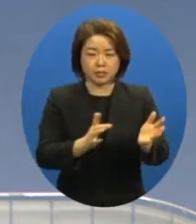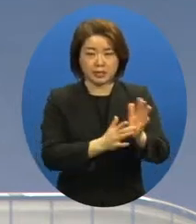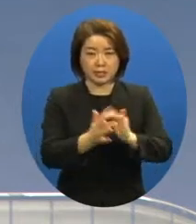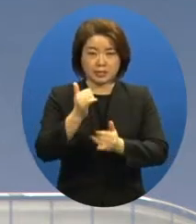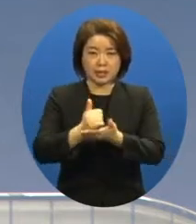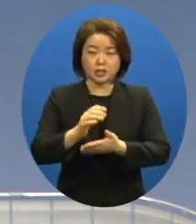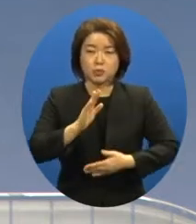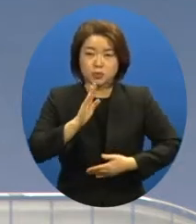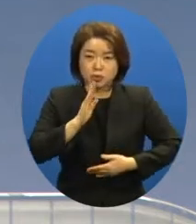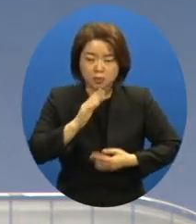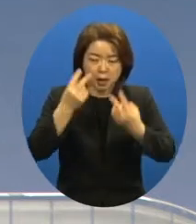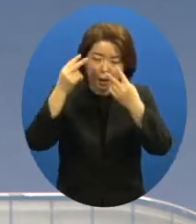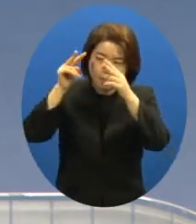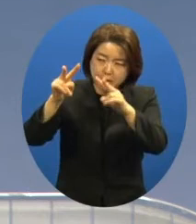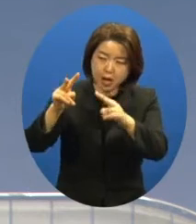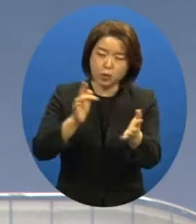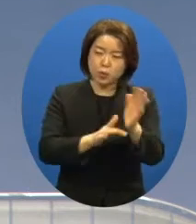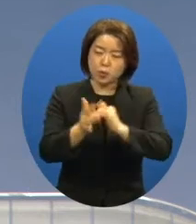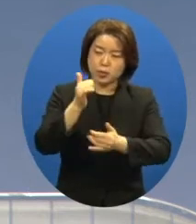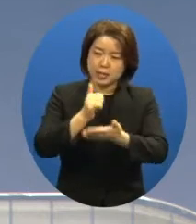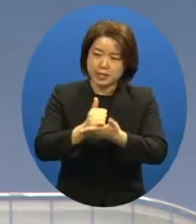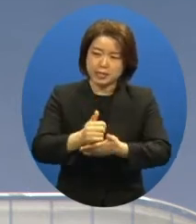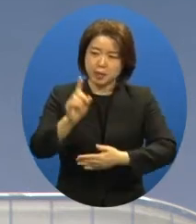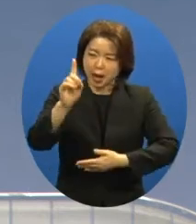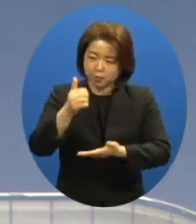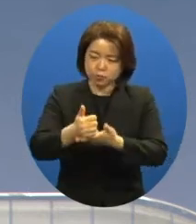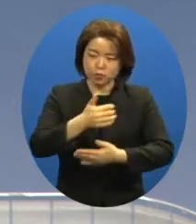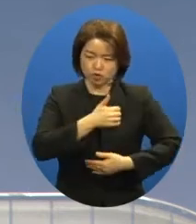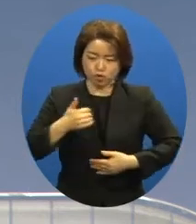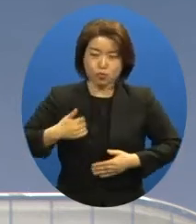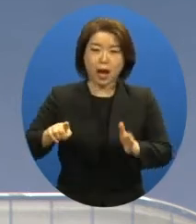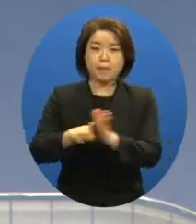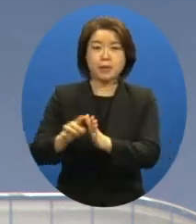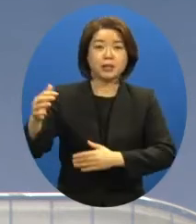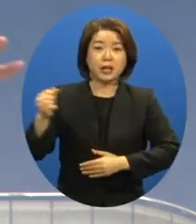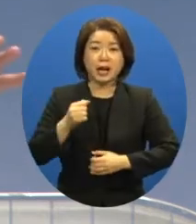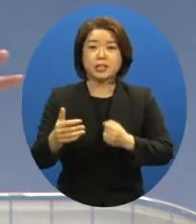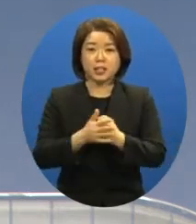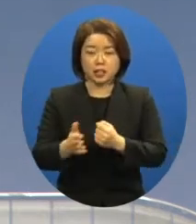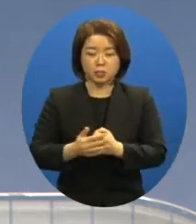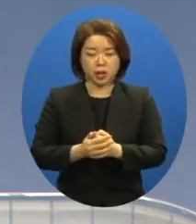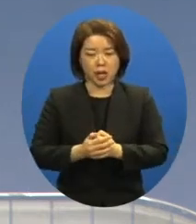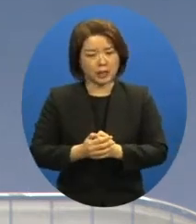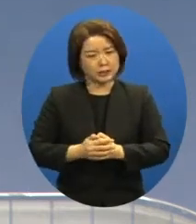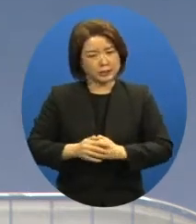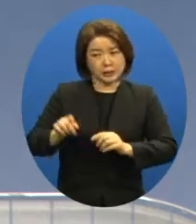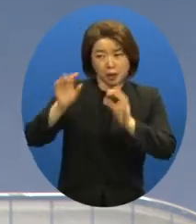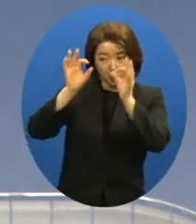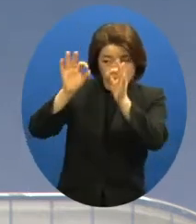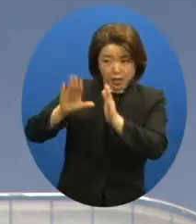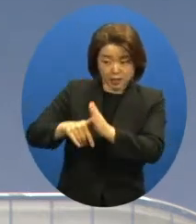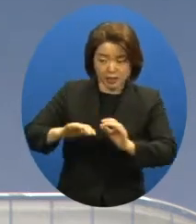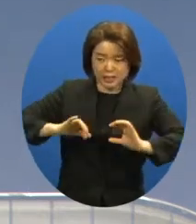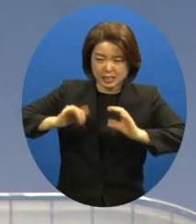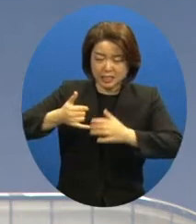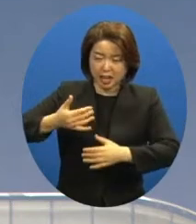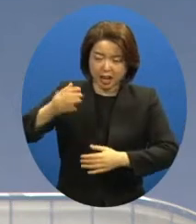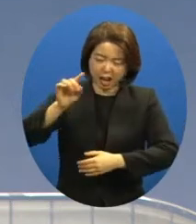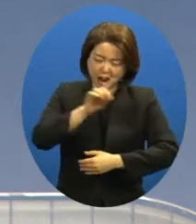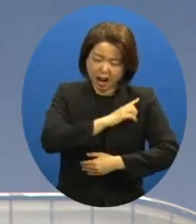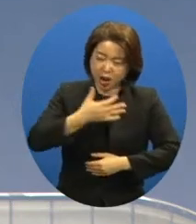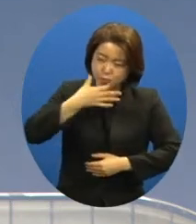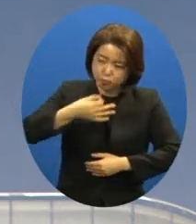바라보고 예수님 한 분이면 충분한 믿음을 가졌기에 이 세상에서 가장 불행할 수밖에 없는 것 같은 그